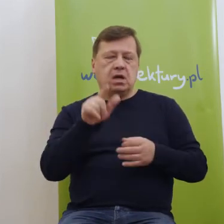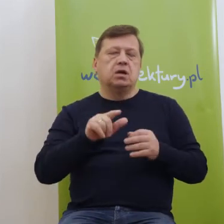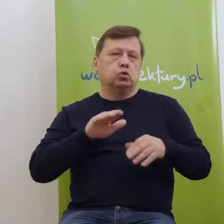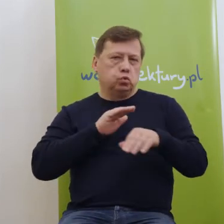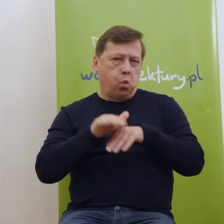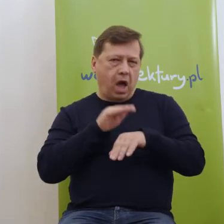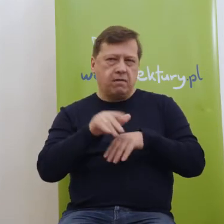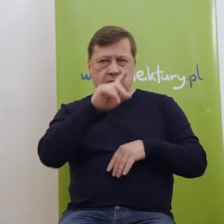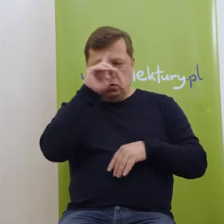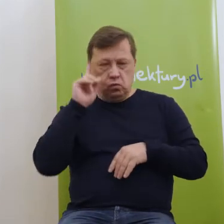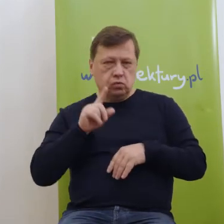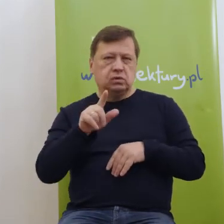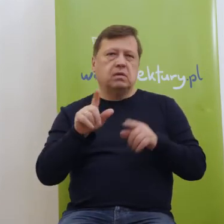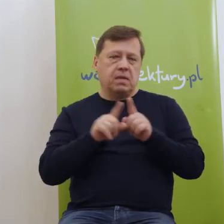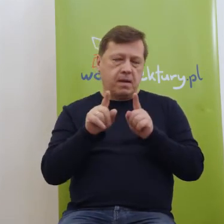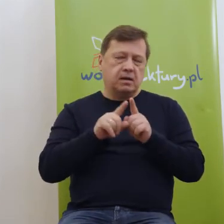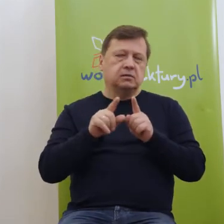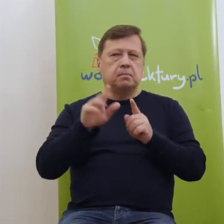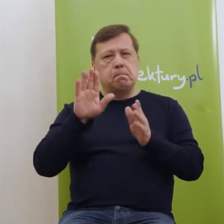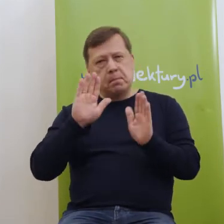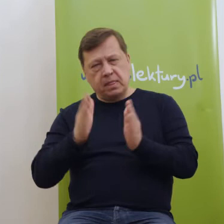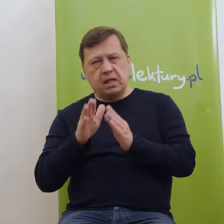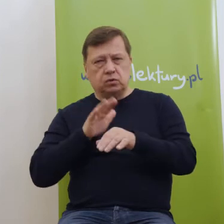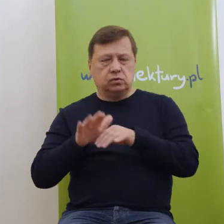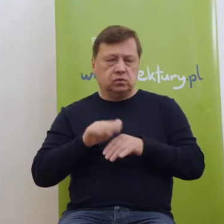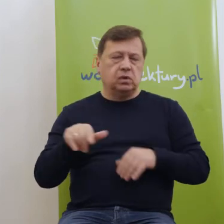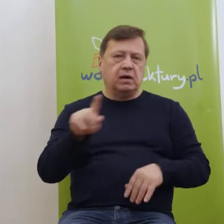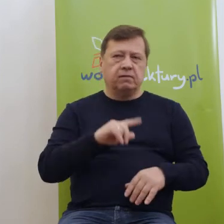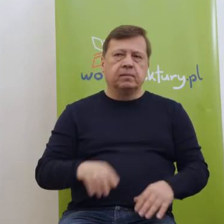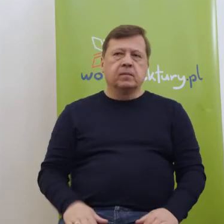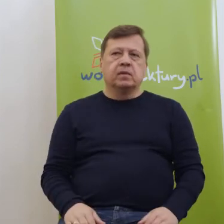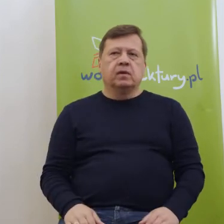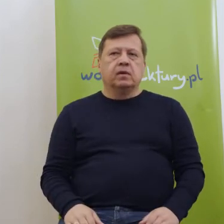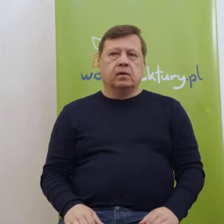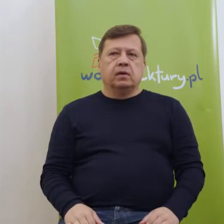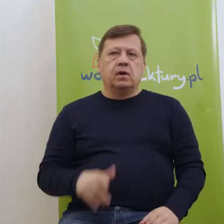literackich. Więc chciałam cię zapytać też, czy korzystasz z wolnych lektur?